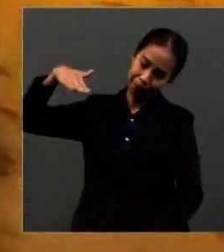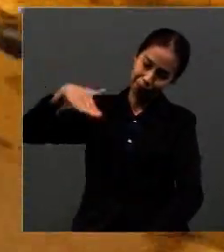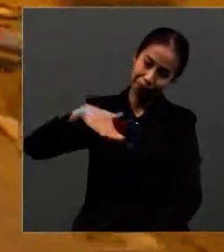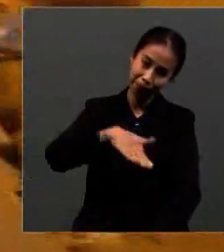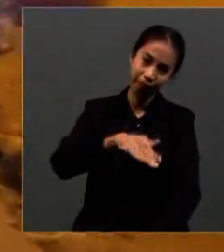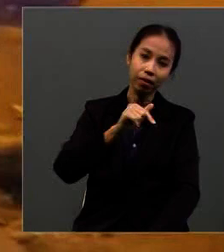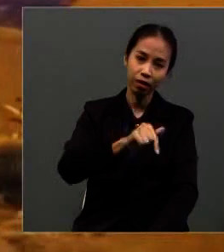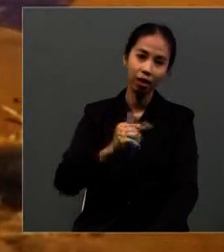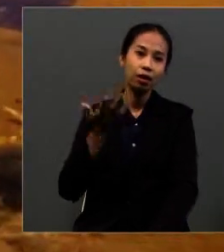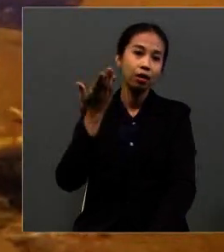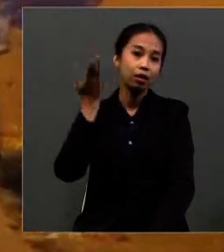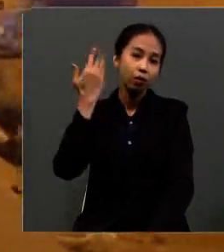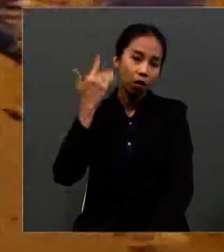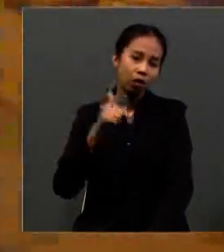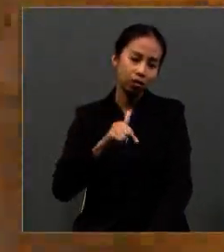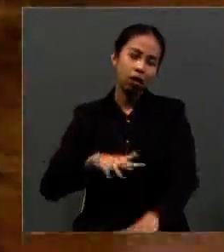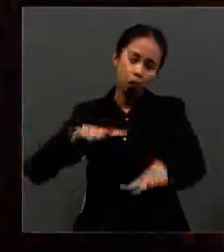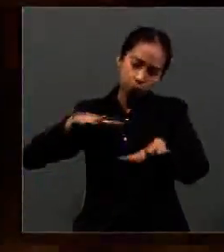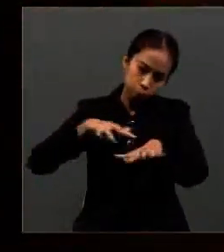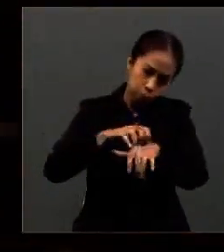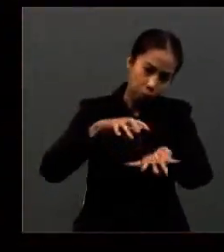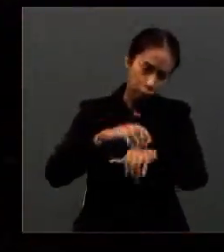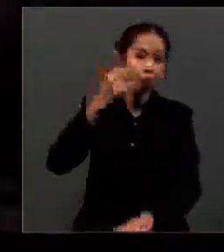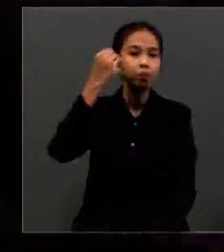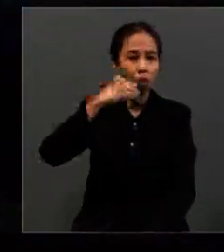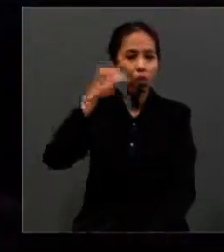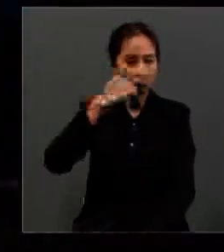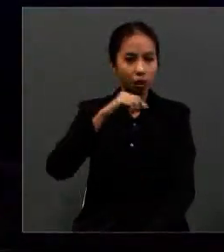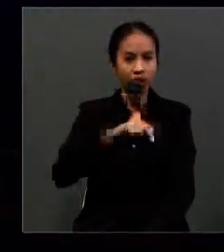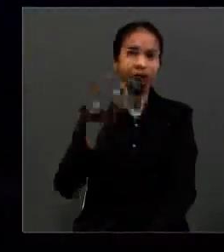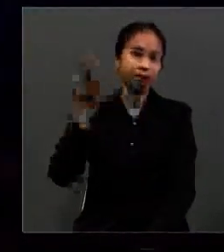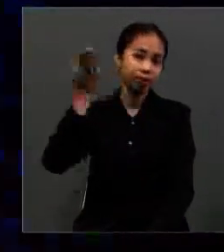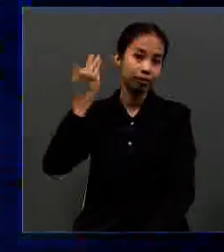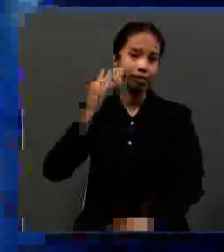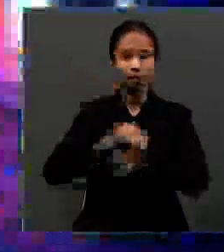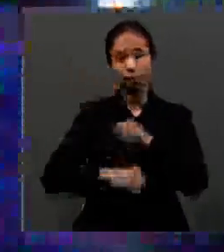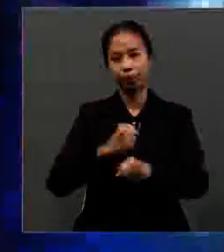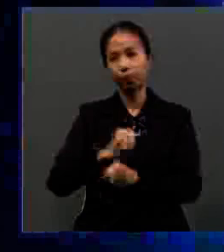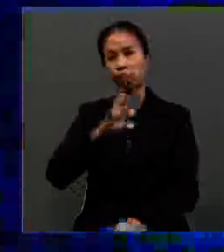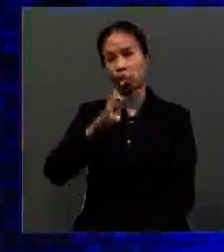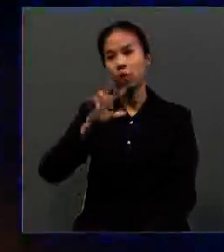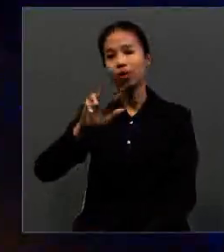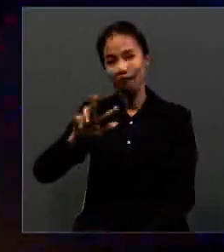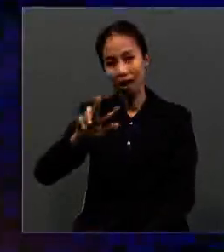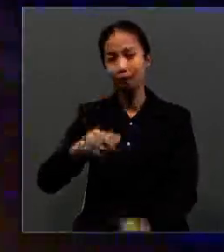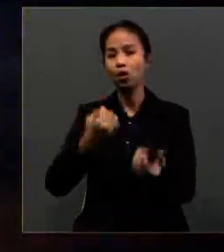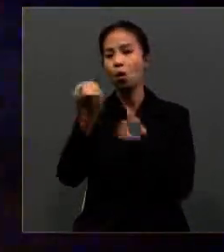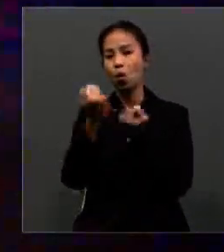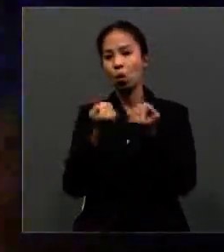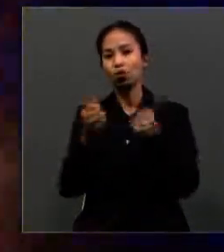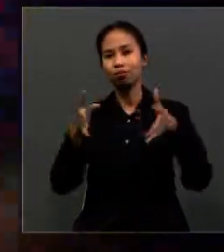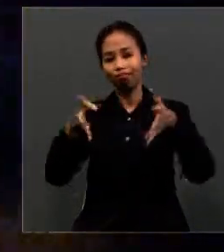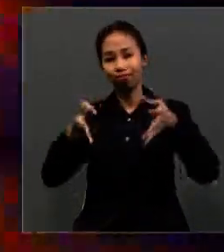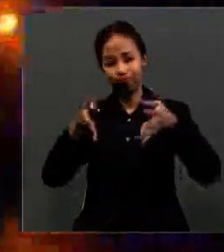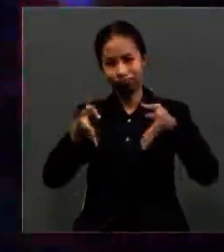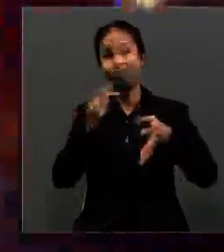คยเกิดอุบัติเหตุรถชนกันเป็นหมู่คณะมาหลายครั้งถ้าย้อนกลับไปดูเมื่อปี63มีรถบรรทุกแป้งมันพลิกคว่ำแป้งก